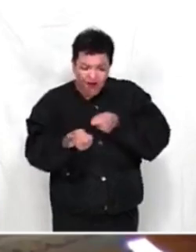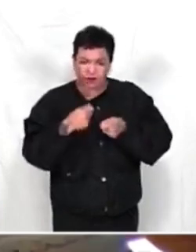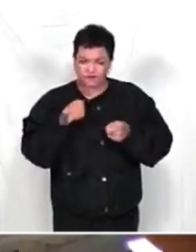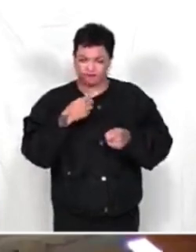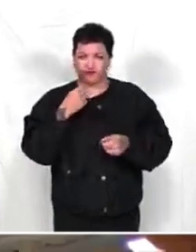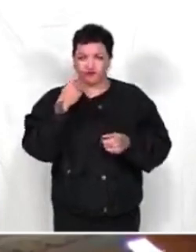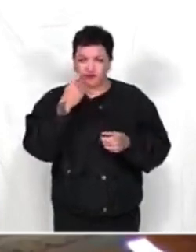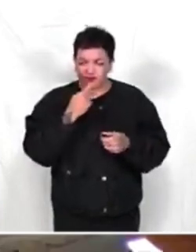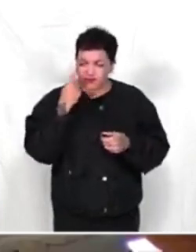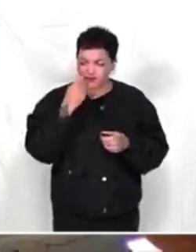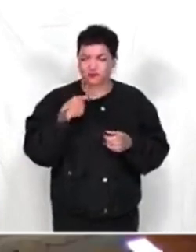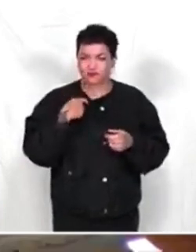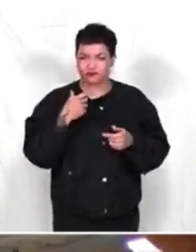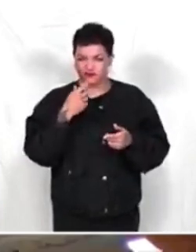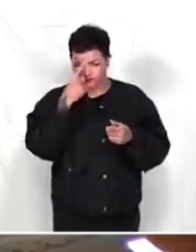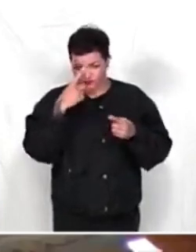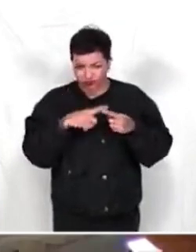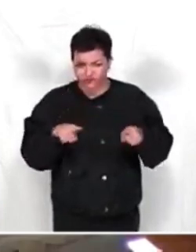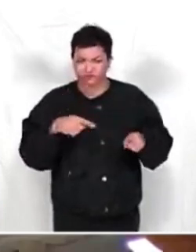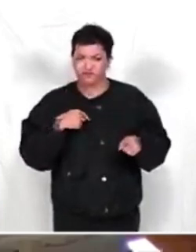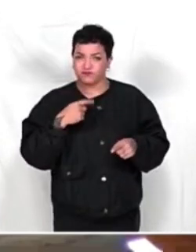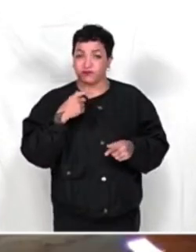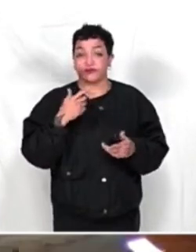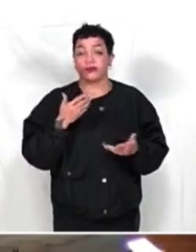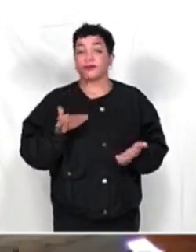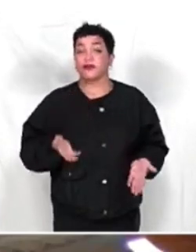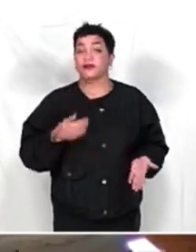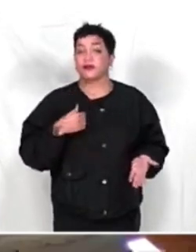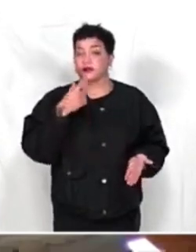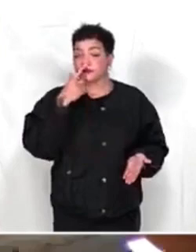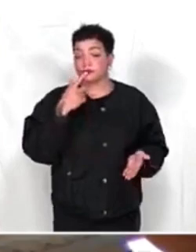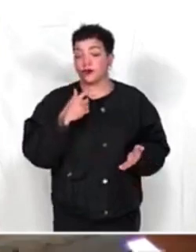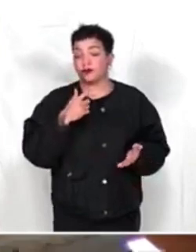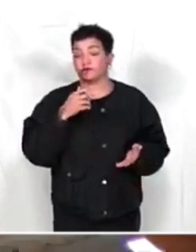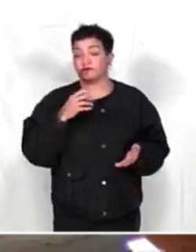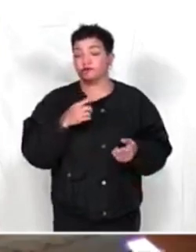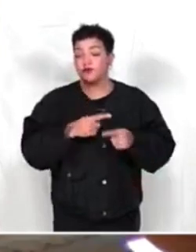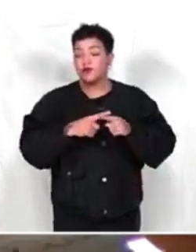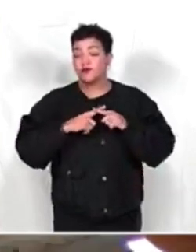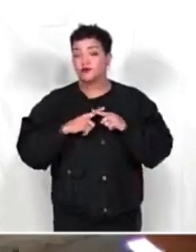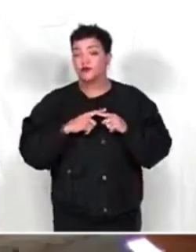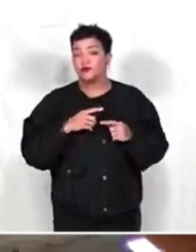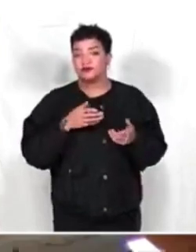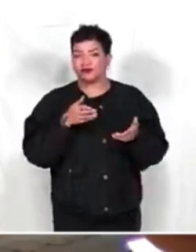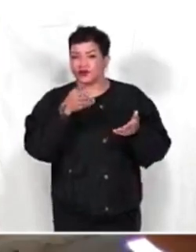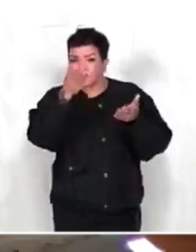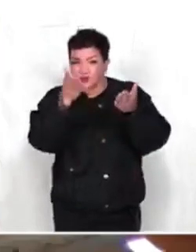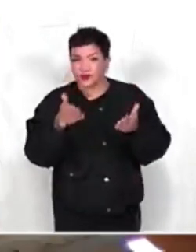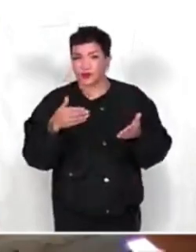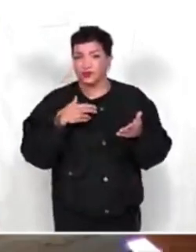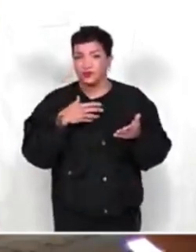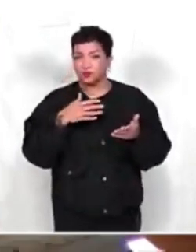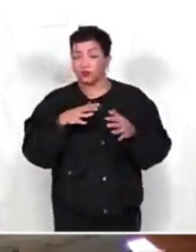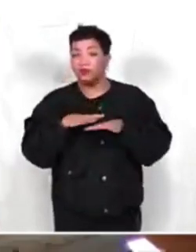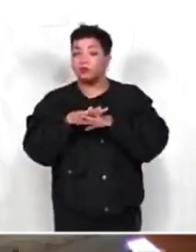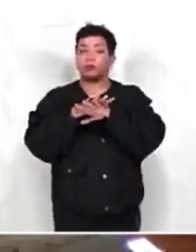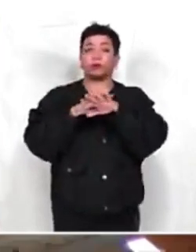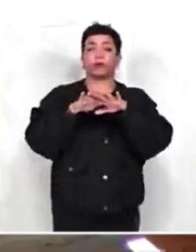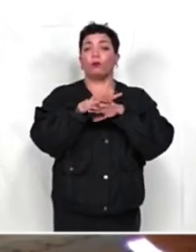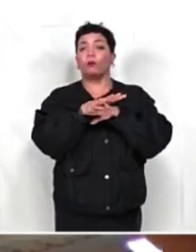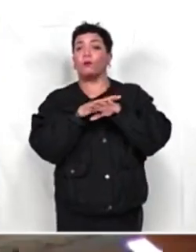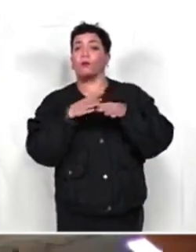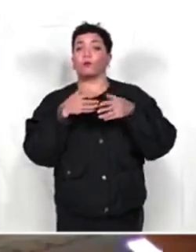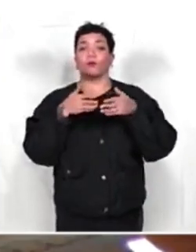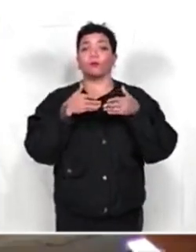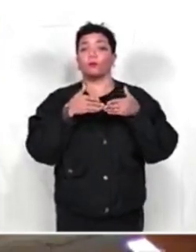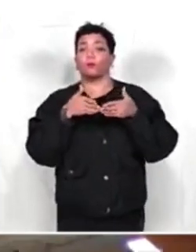Avec ce sentiment, ou peut-être je dirais désormais cette conviction, que vous naviguez véritablement à vue, et je vais